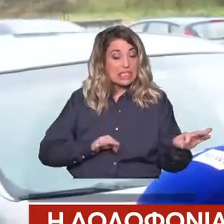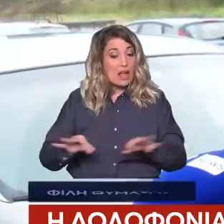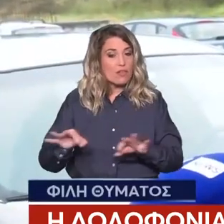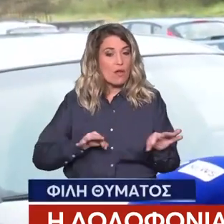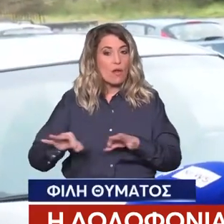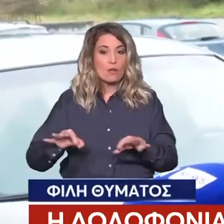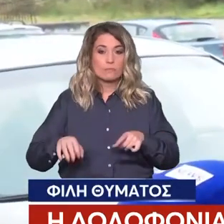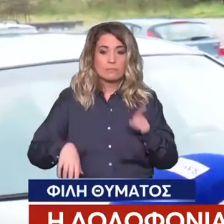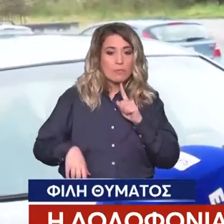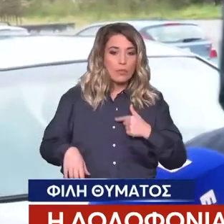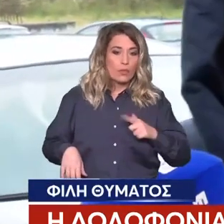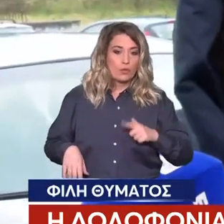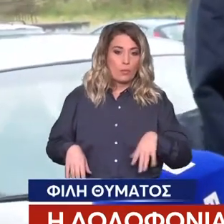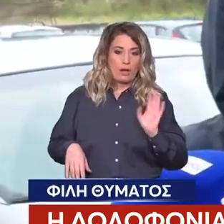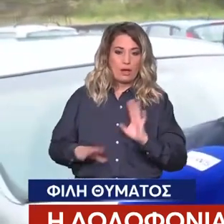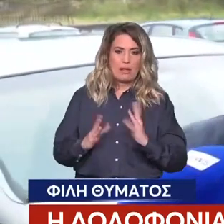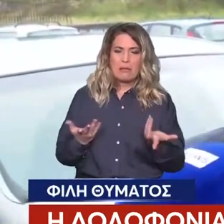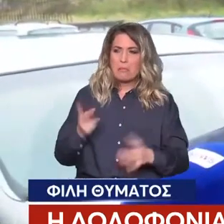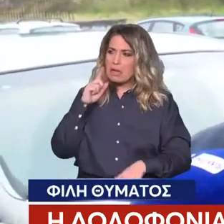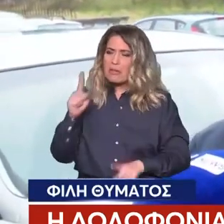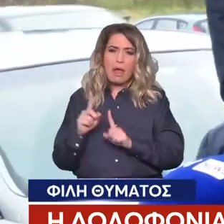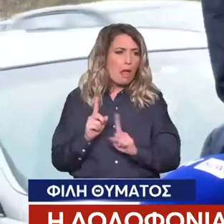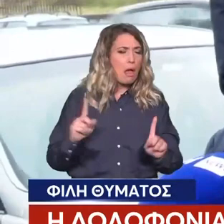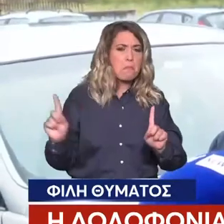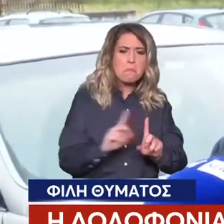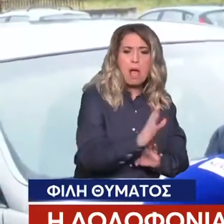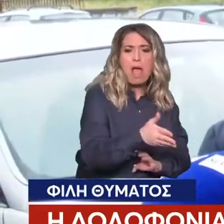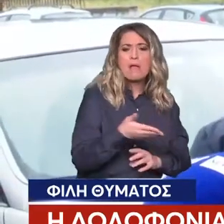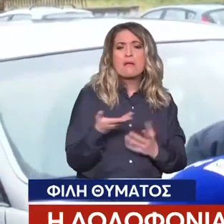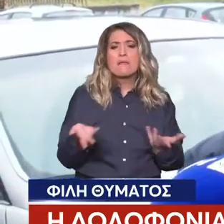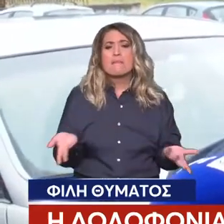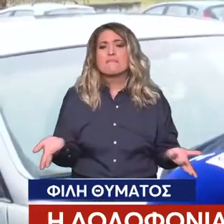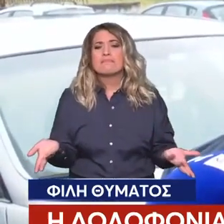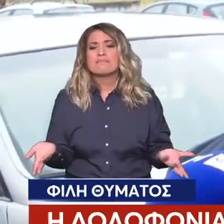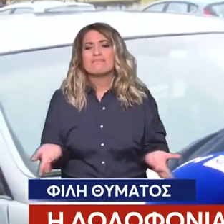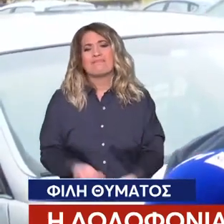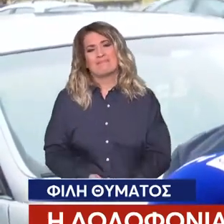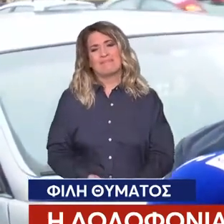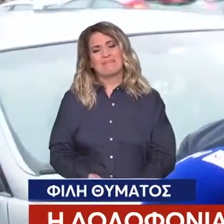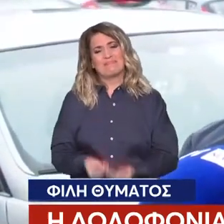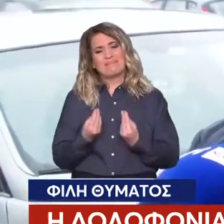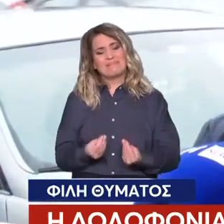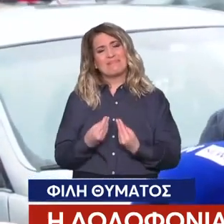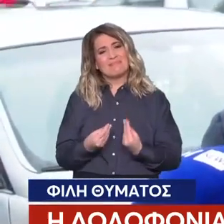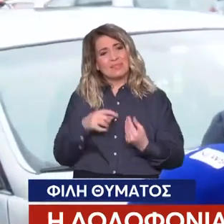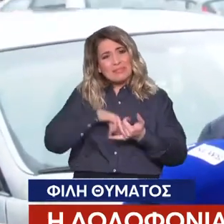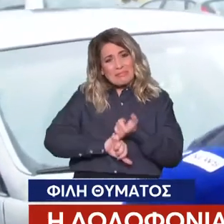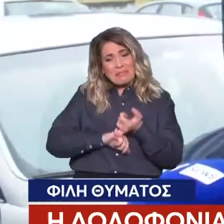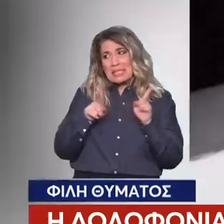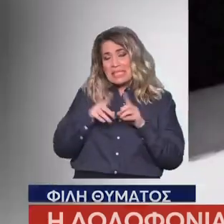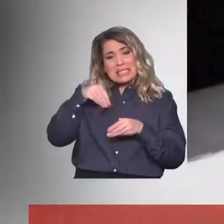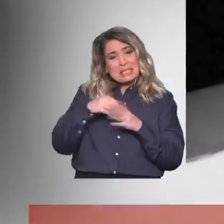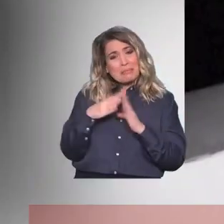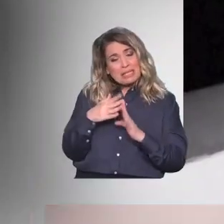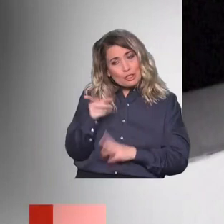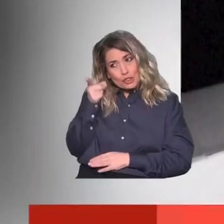περίμενα. Εγώ λέω μπορεί να έφυγε, να τα βρήκανε και έφυγε. Mm-hmm. Πού να φανταστώ ότι θα τη σκότωνε, ρε παιδί μου. Ο σύντροφός της τόσα χρόνια ήταν μέσα.